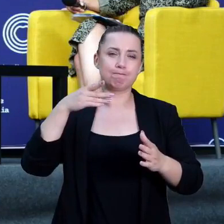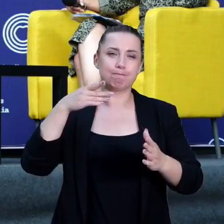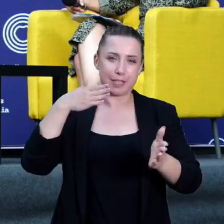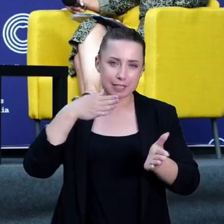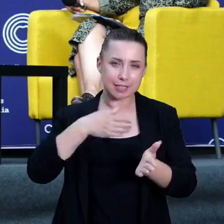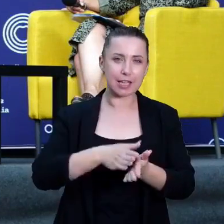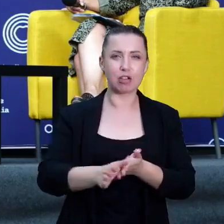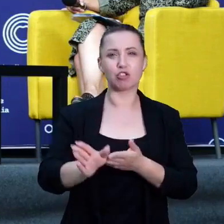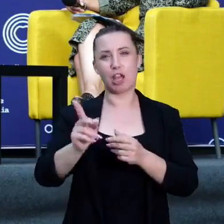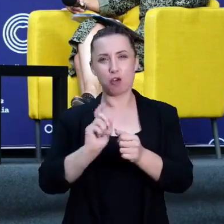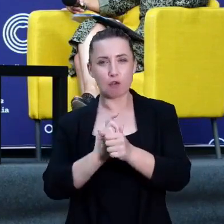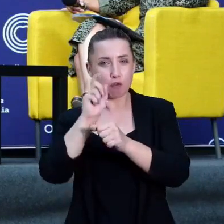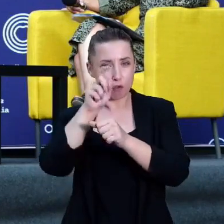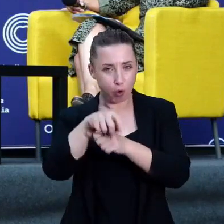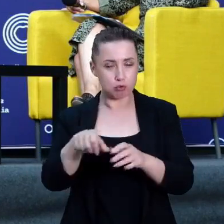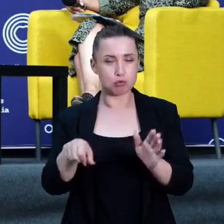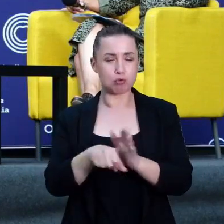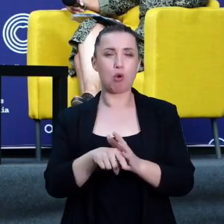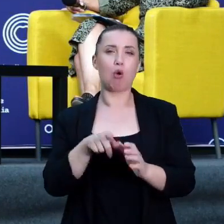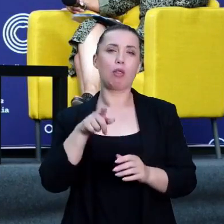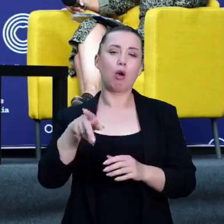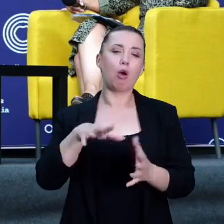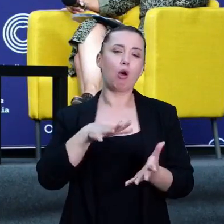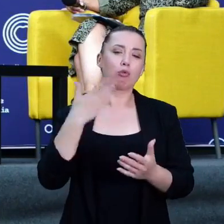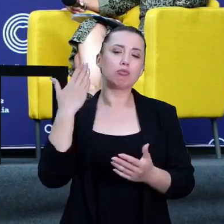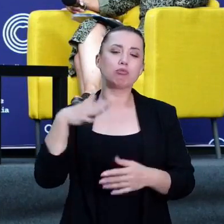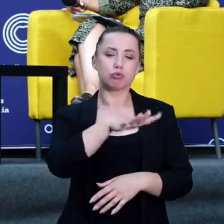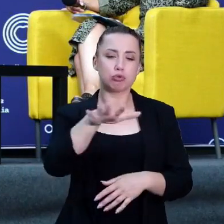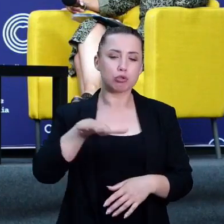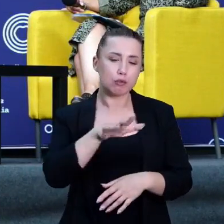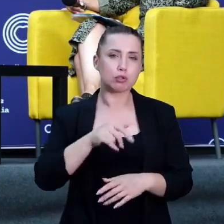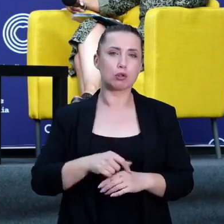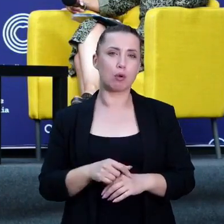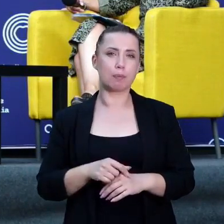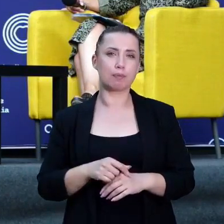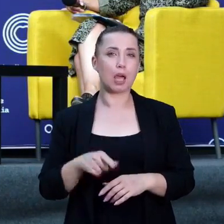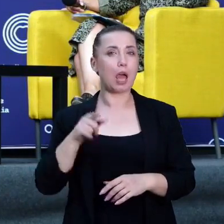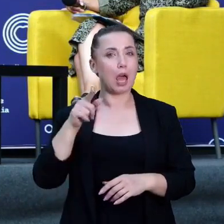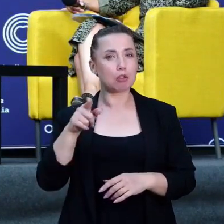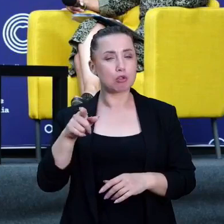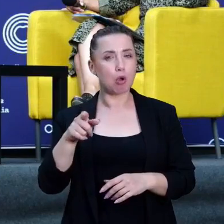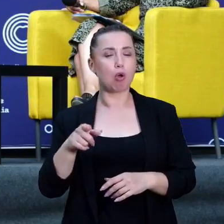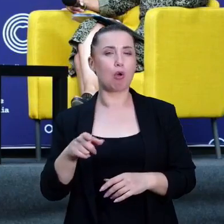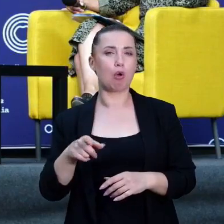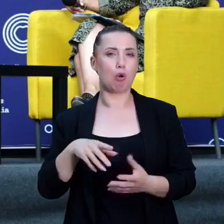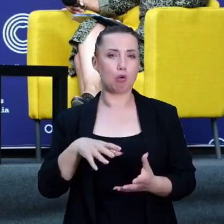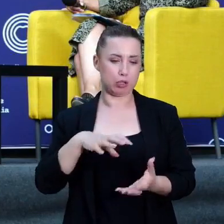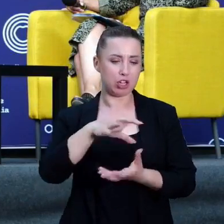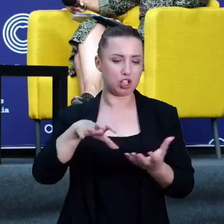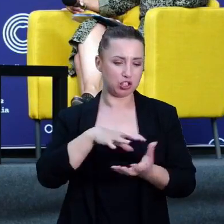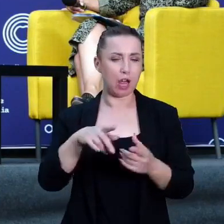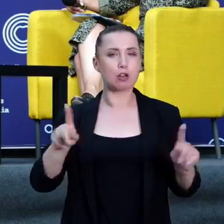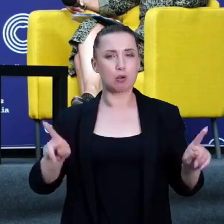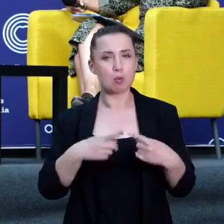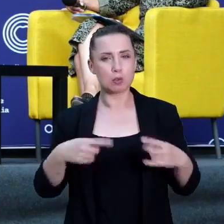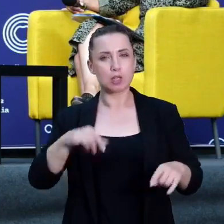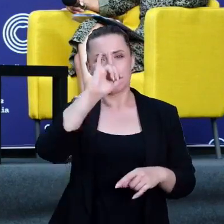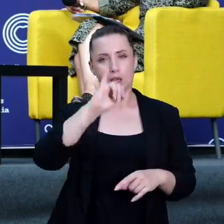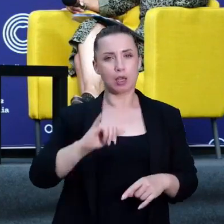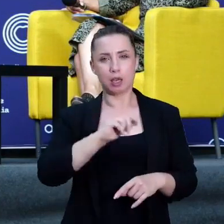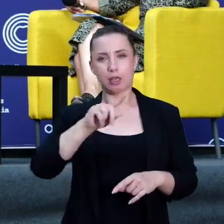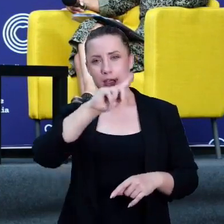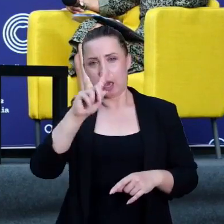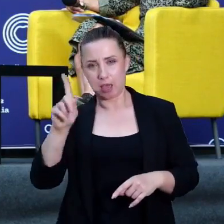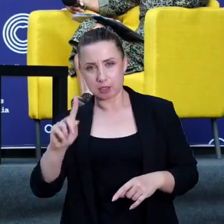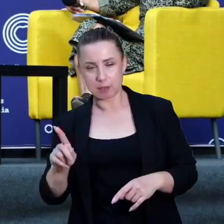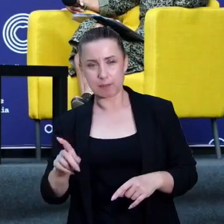tego środowiska, które, no mogę powiedzieć, jest bardzo, bardzo mocno zdominowane przez mężczyzn i zawsze właśnie